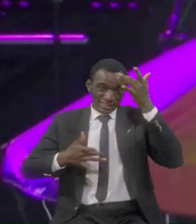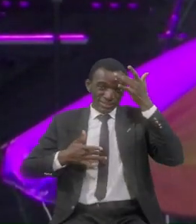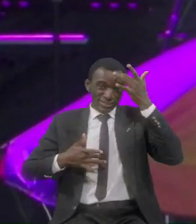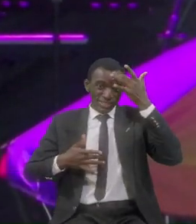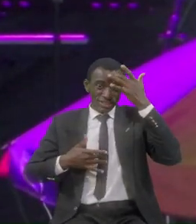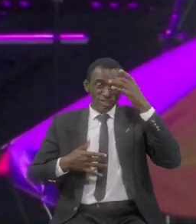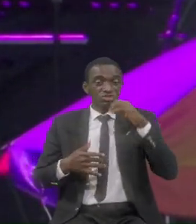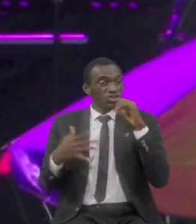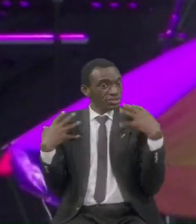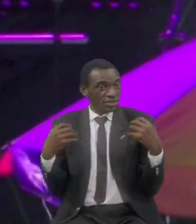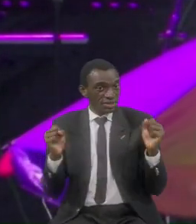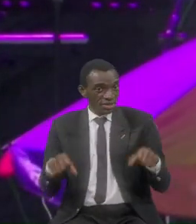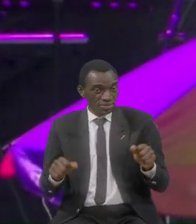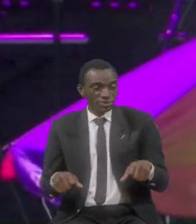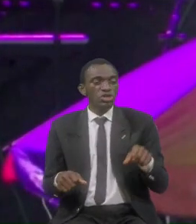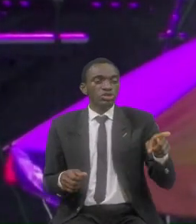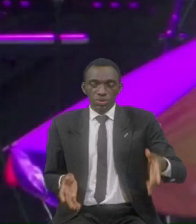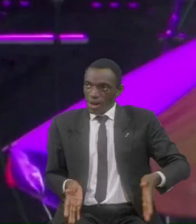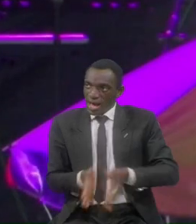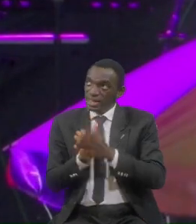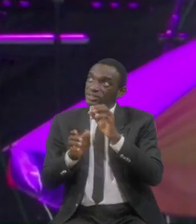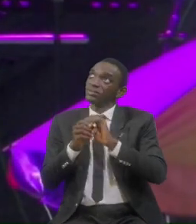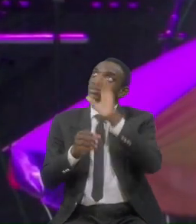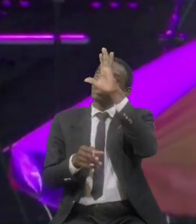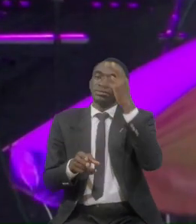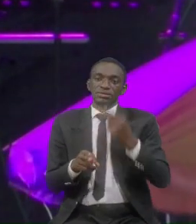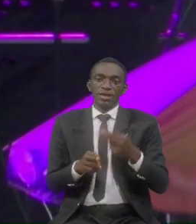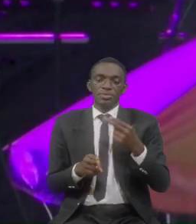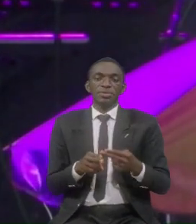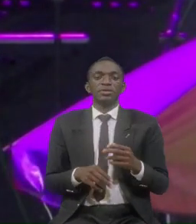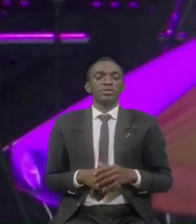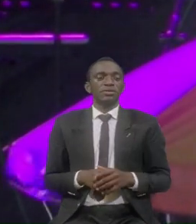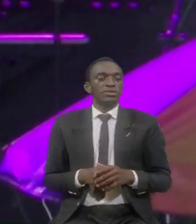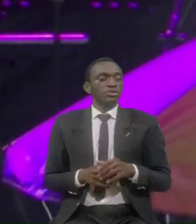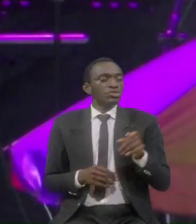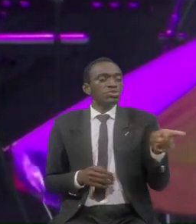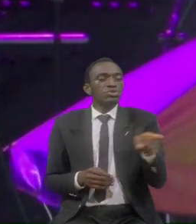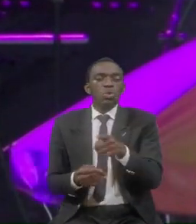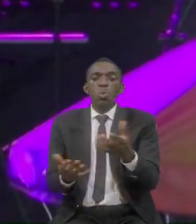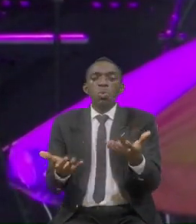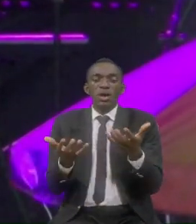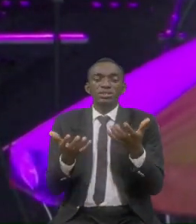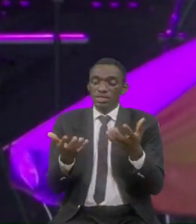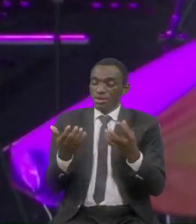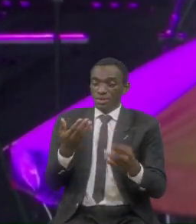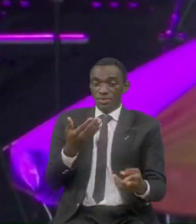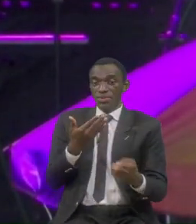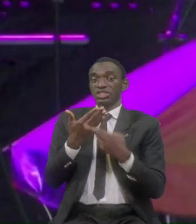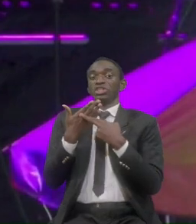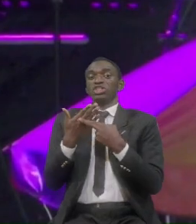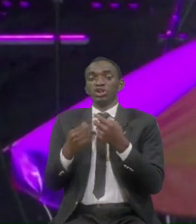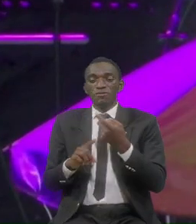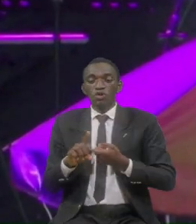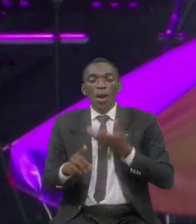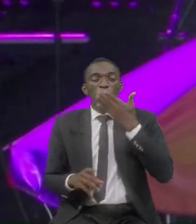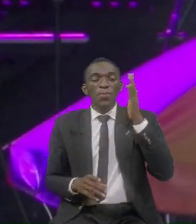walay, kayuan nga sakit nangayo ta alang nga pangalan. Restoration from a bad condition. We ask in His